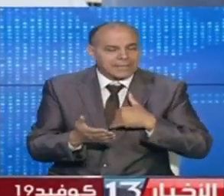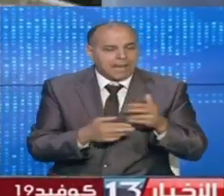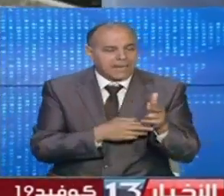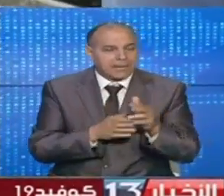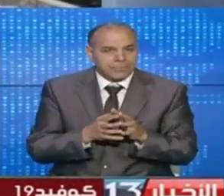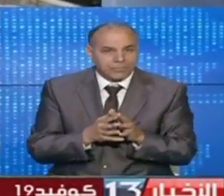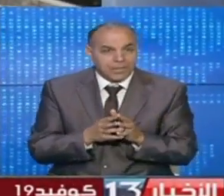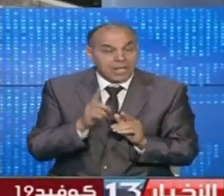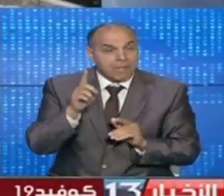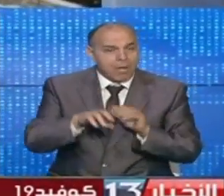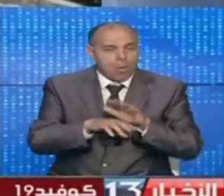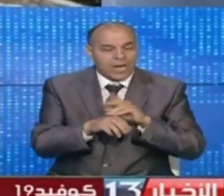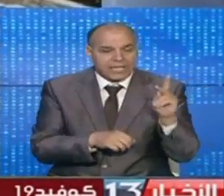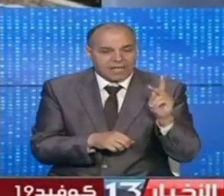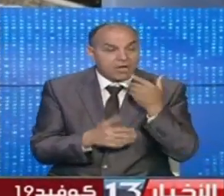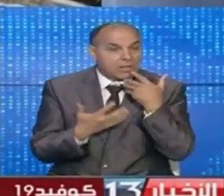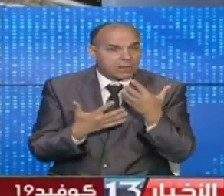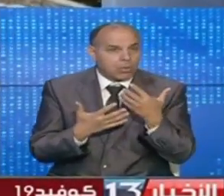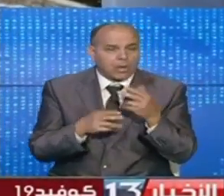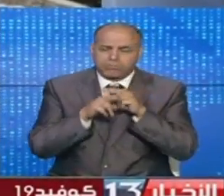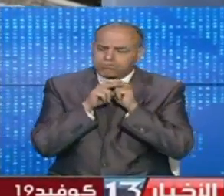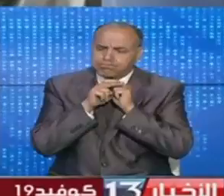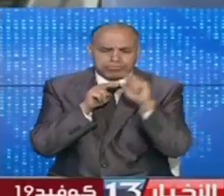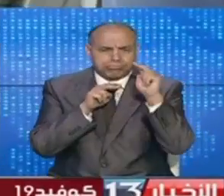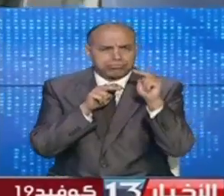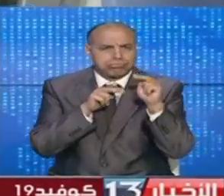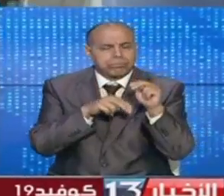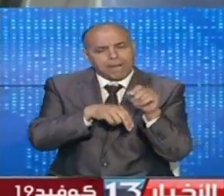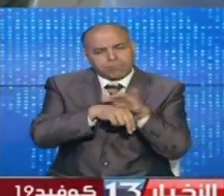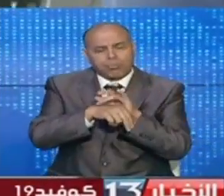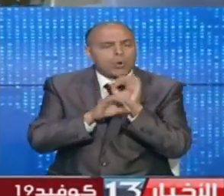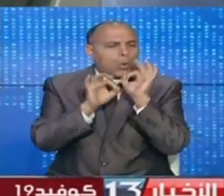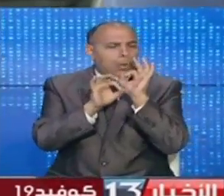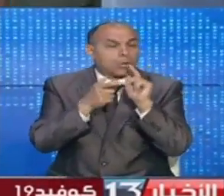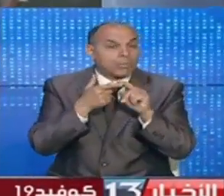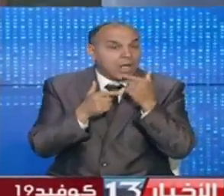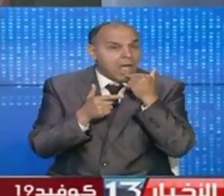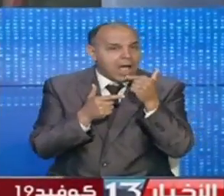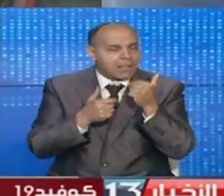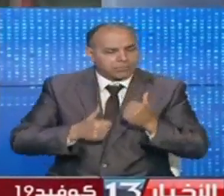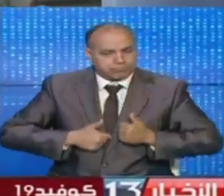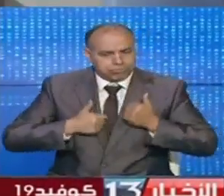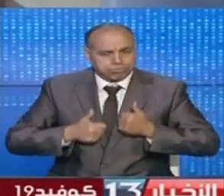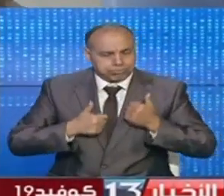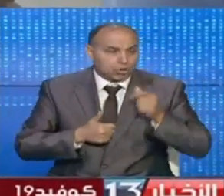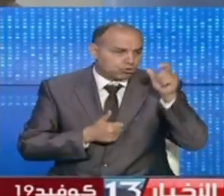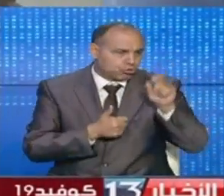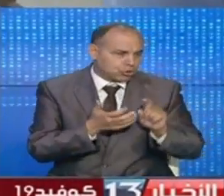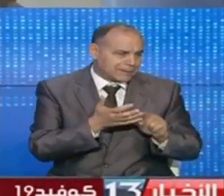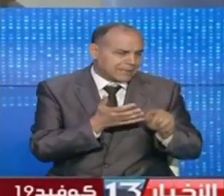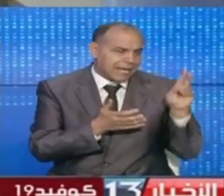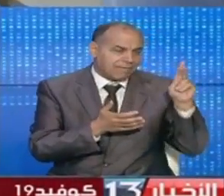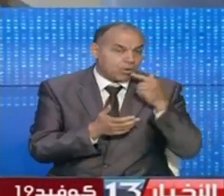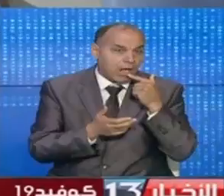بالمهدية. أما ولاية الكاف فقد أصبحت خالية تماما من أي إصابات بفيروس كورونا بعد شفاء آخر مصاب أصيل